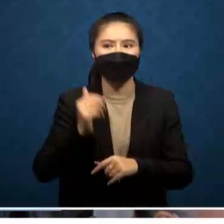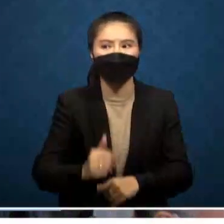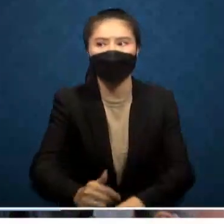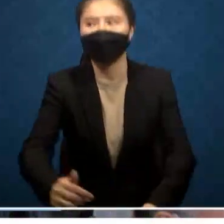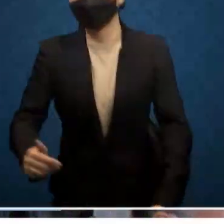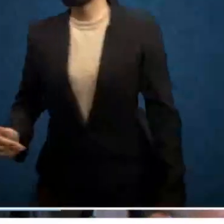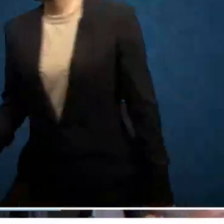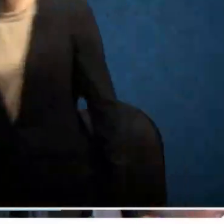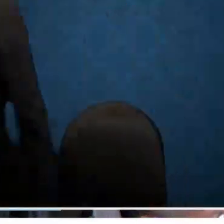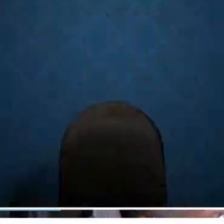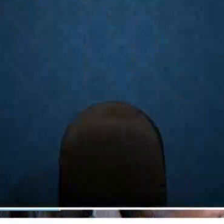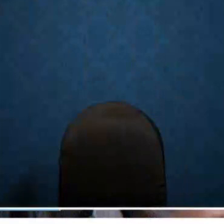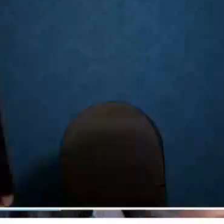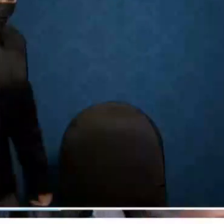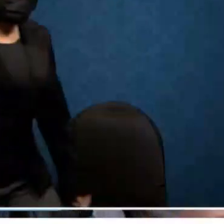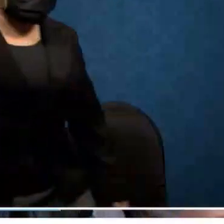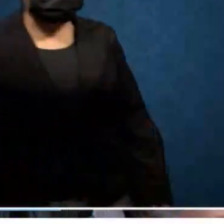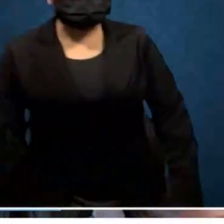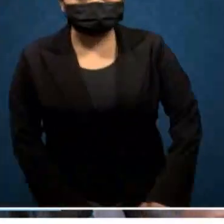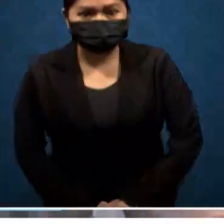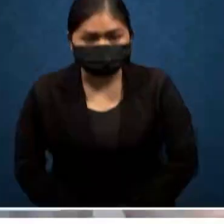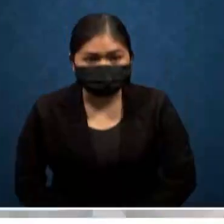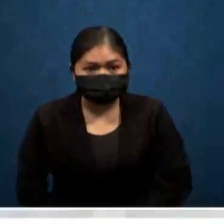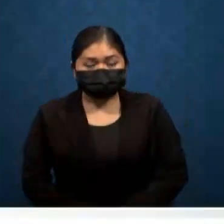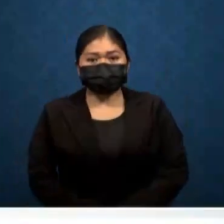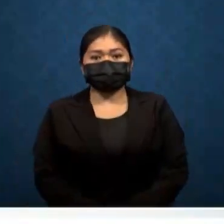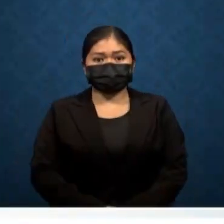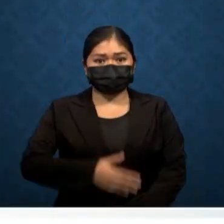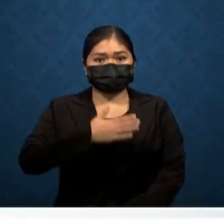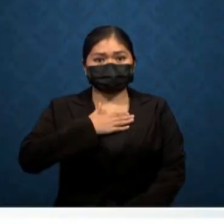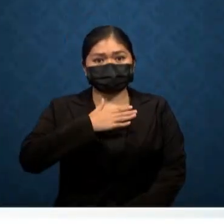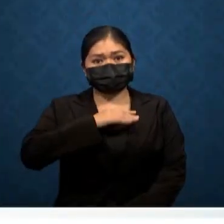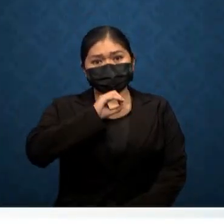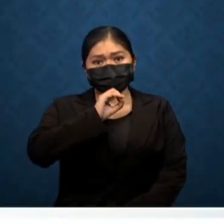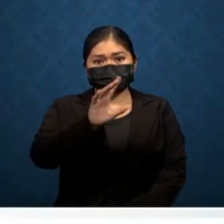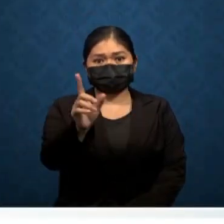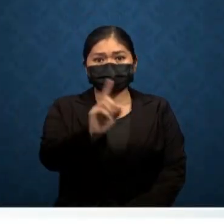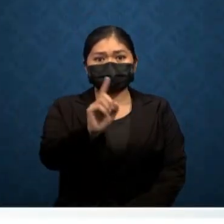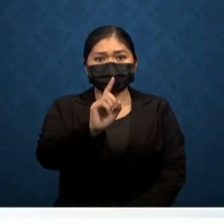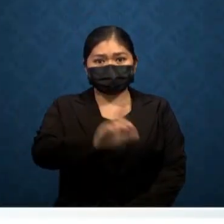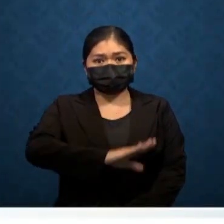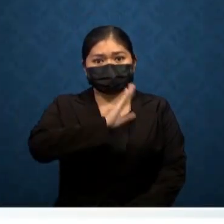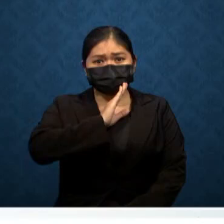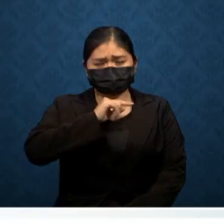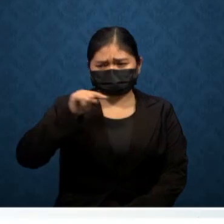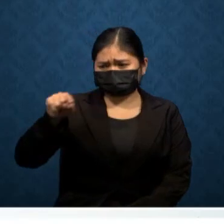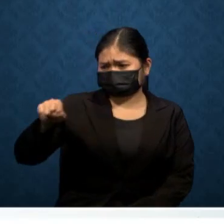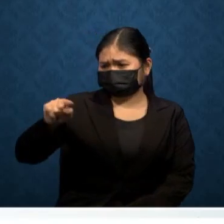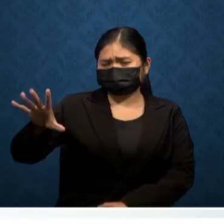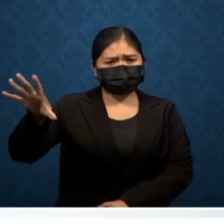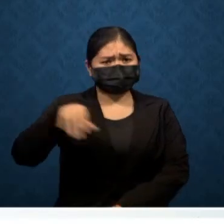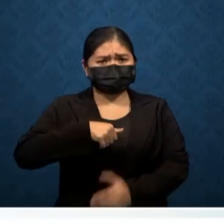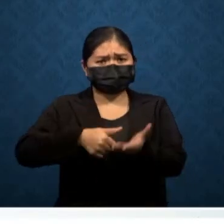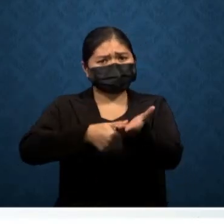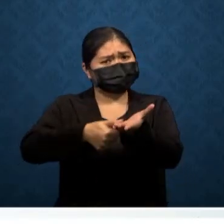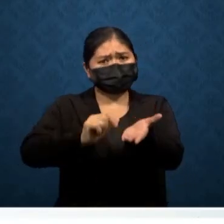าเมื่อไม่ได้มีการที่จะเอาไปแ้ไขให